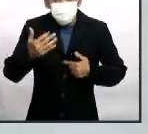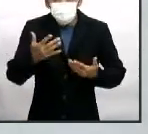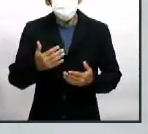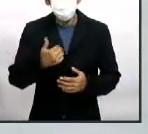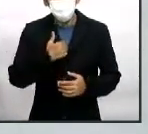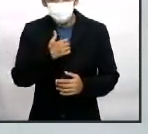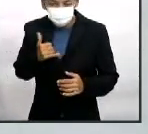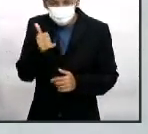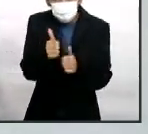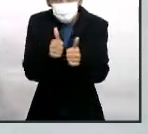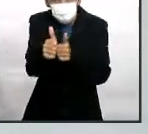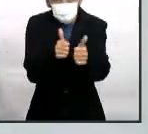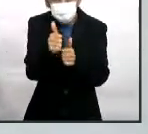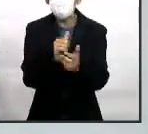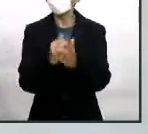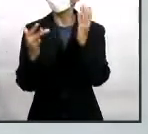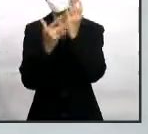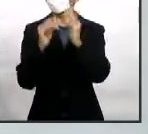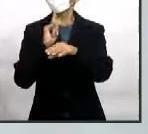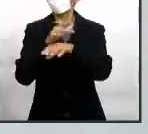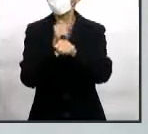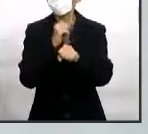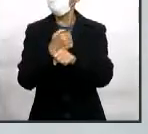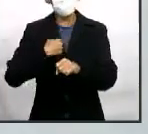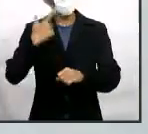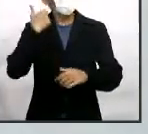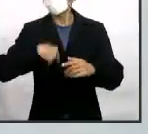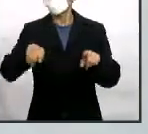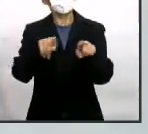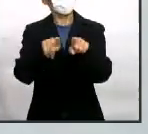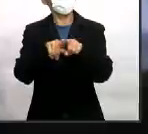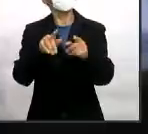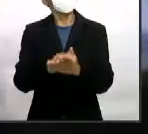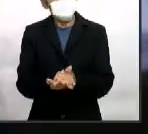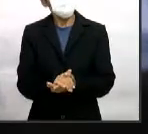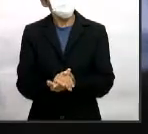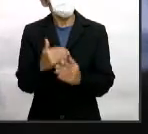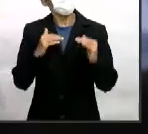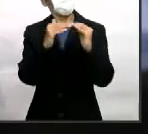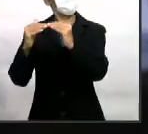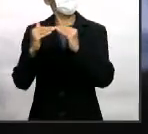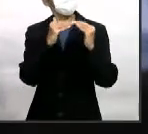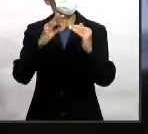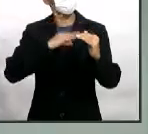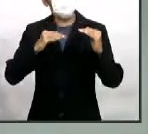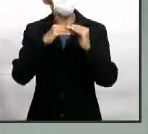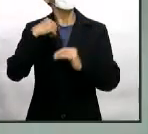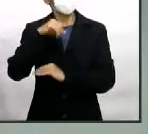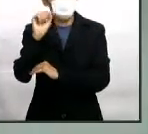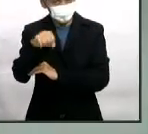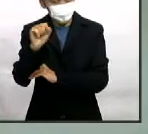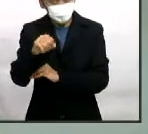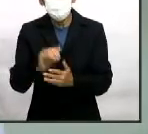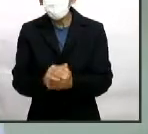คนอื่นแต่พอเราก็ไปอยู่ในโลกออนไลน์อะไรกันเนี่ยเราทำเหมือนคนอื่นได้หมดเลย ใช่ครับ ตรงนี้มันเป็นความเท่าเทียมที่เรารู้สึกนะ ใช่ใช่